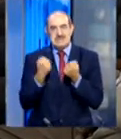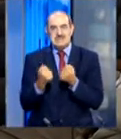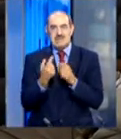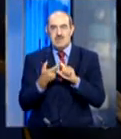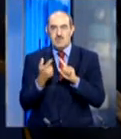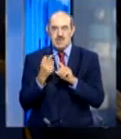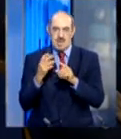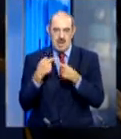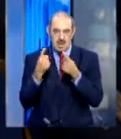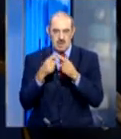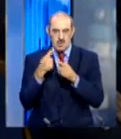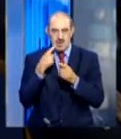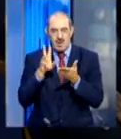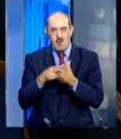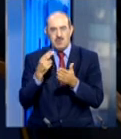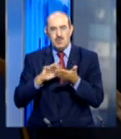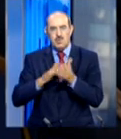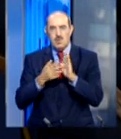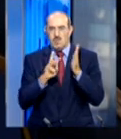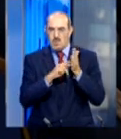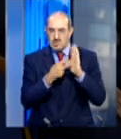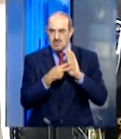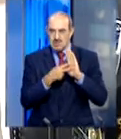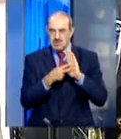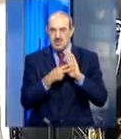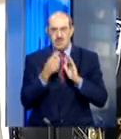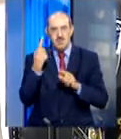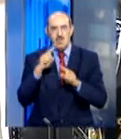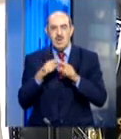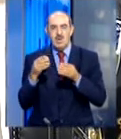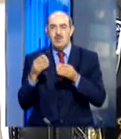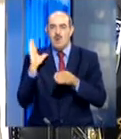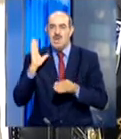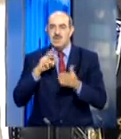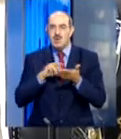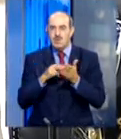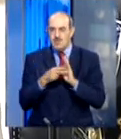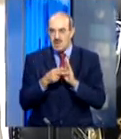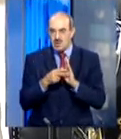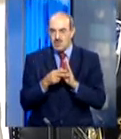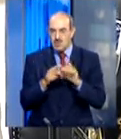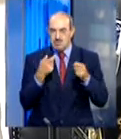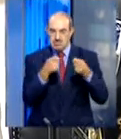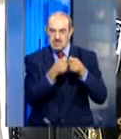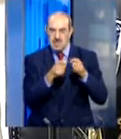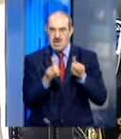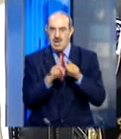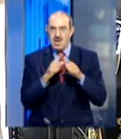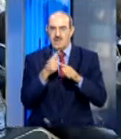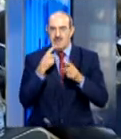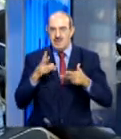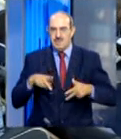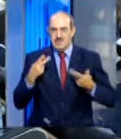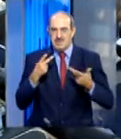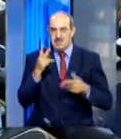في تجسيد كل المشاريع خاصة تلك الورشات المفتوحة وذات الصلة بالإطار المعيشي